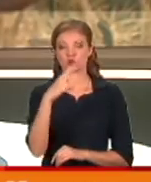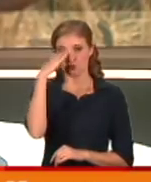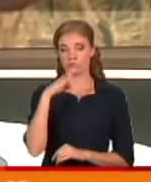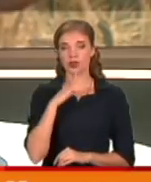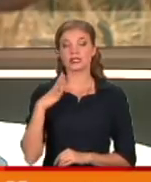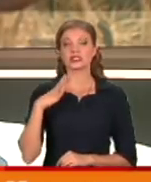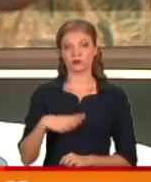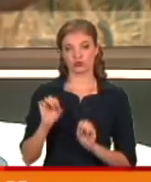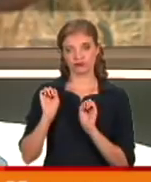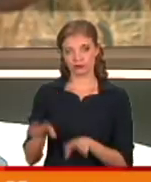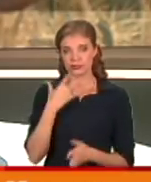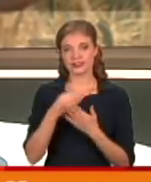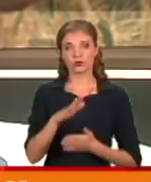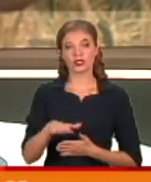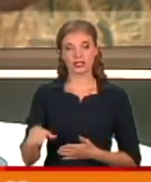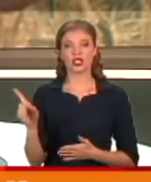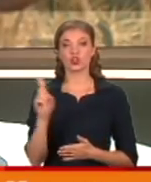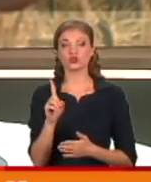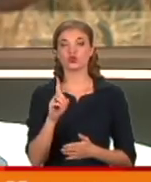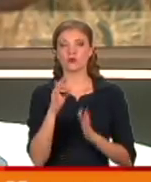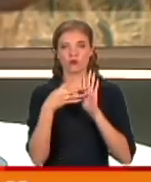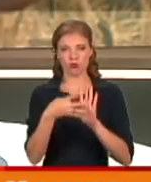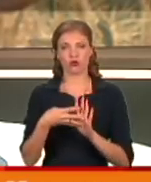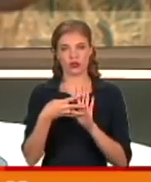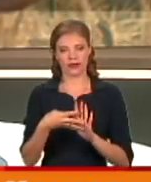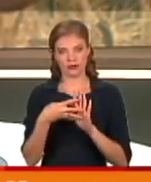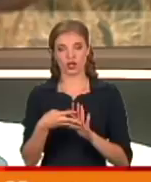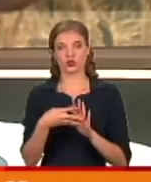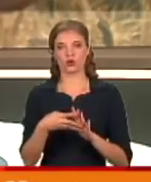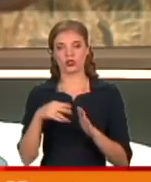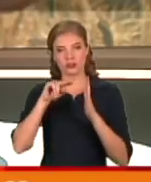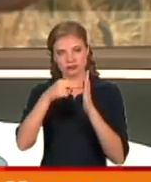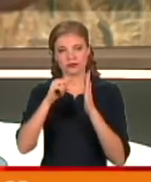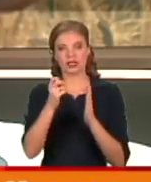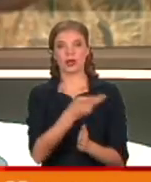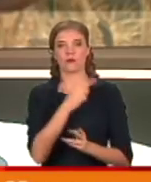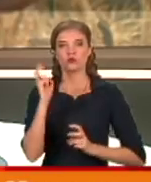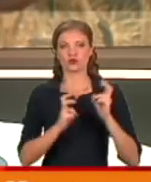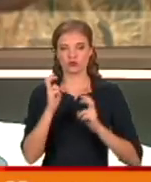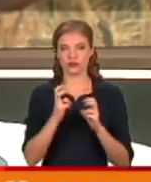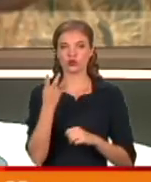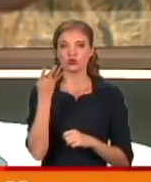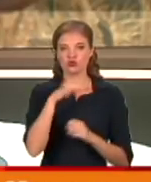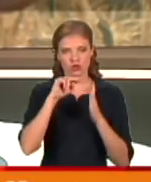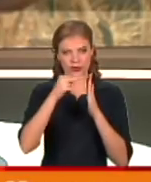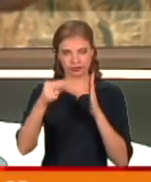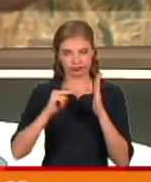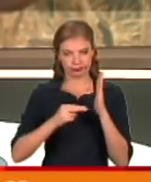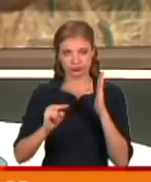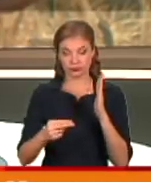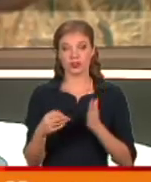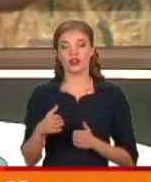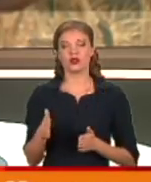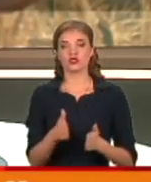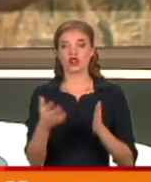батьки змушені полишати своїх дітей, аби по 9 годин поспіль вкручувати на польському заводі 4 гвинтики.